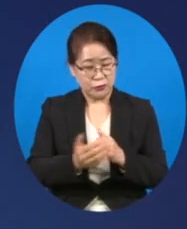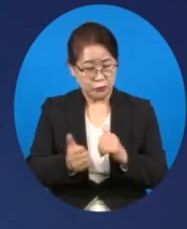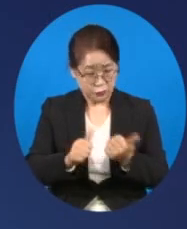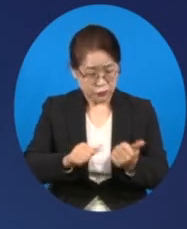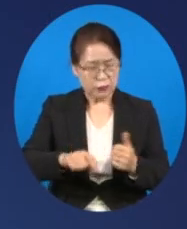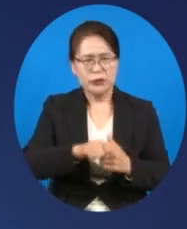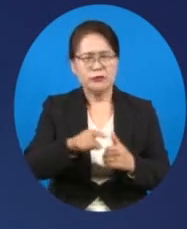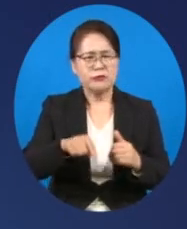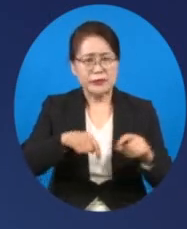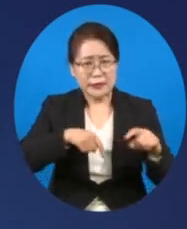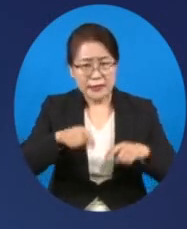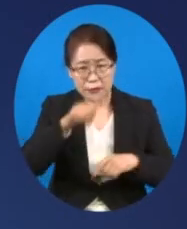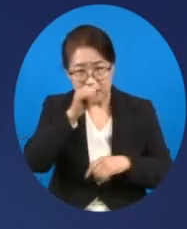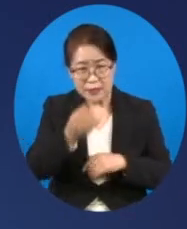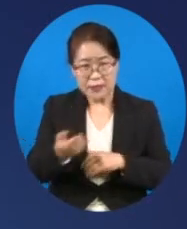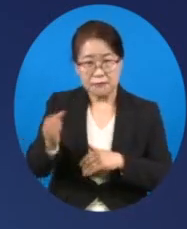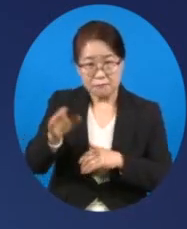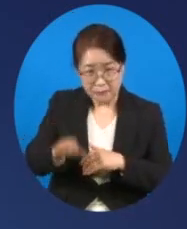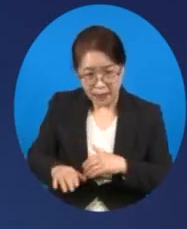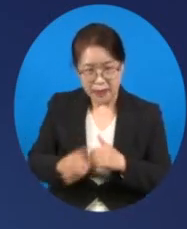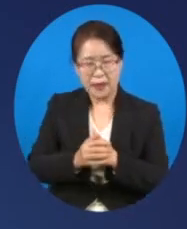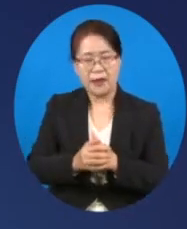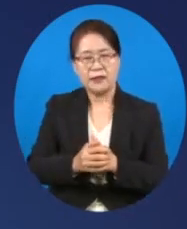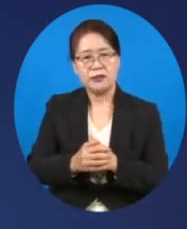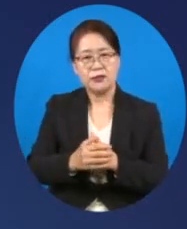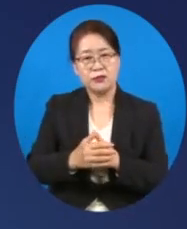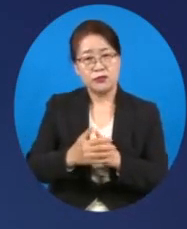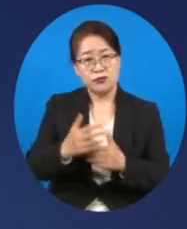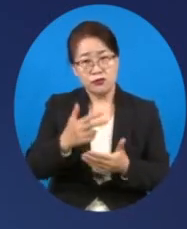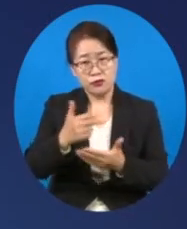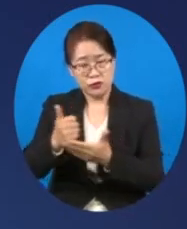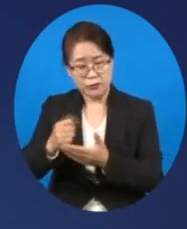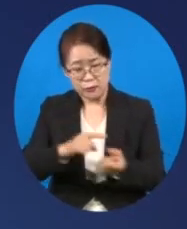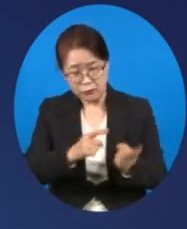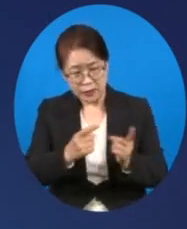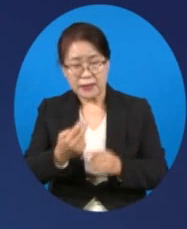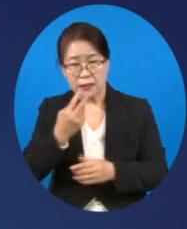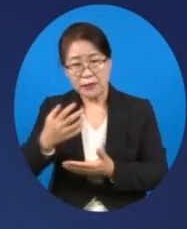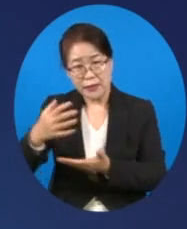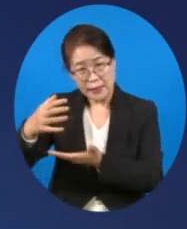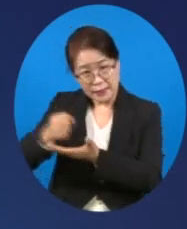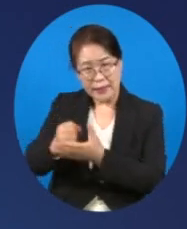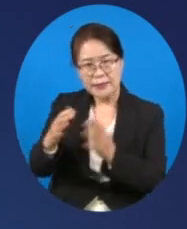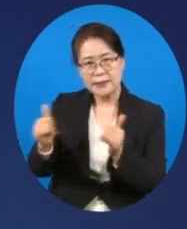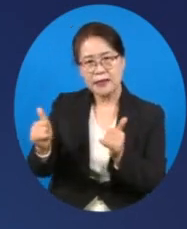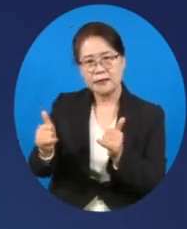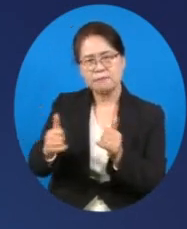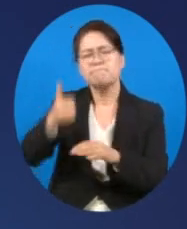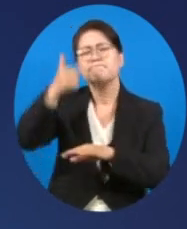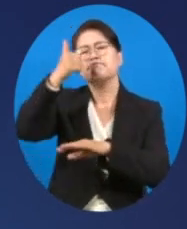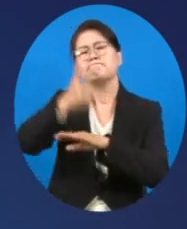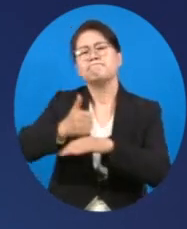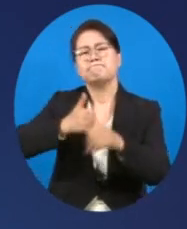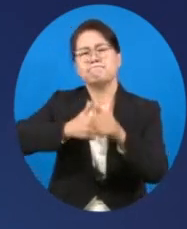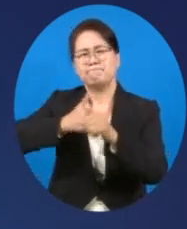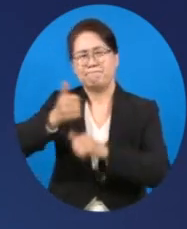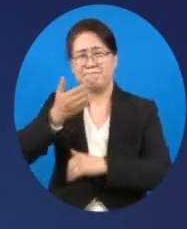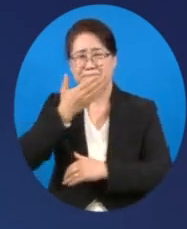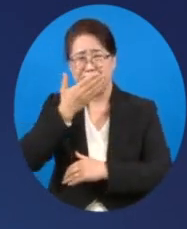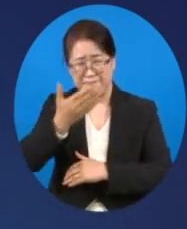거듭나고 예수님의 그 부활의 생명을 가진다는 마침내 승리할 수밖에 없다는